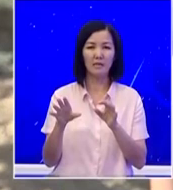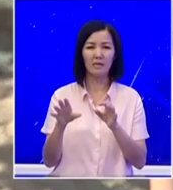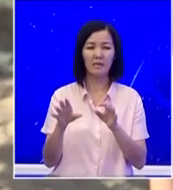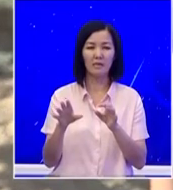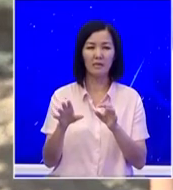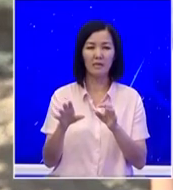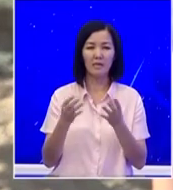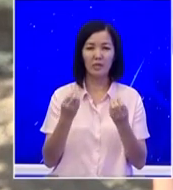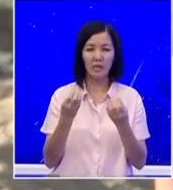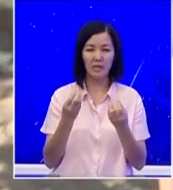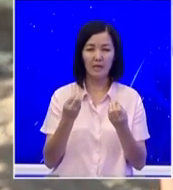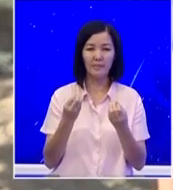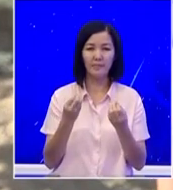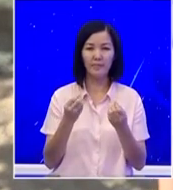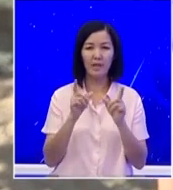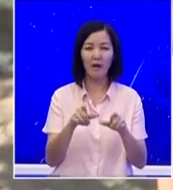лақтырғаннан және де